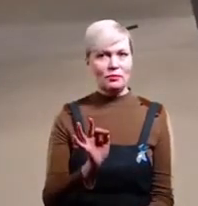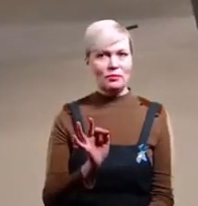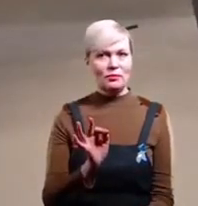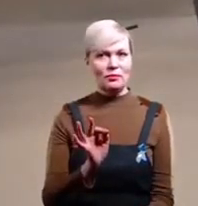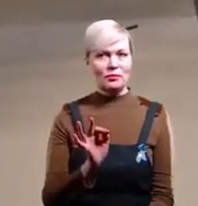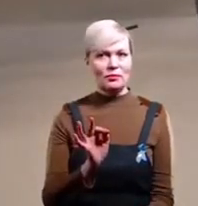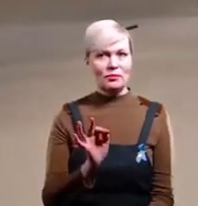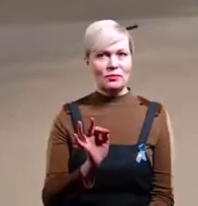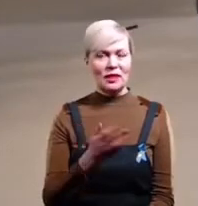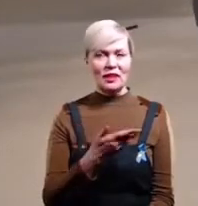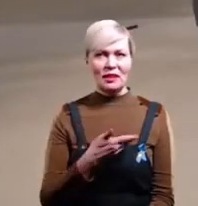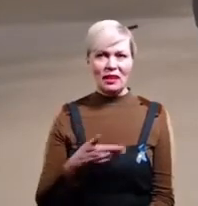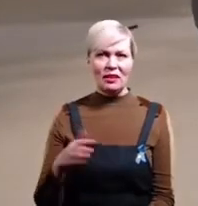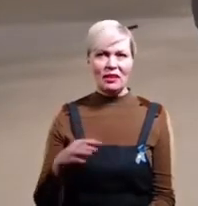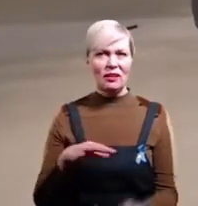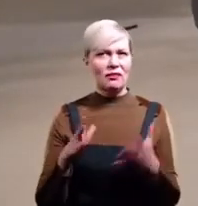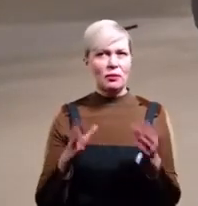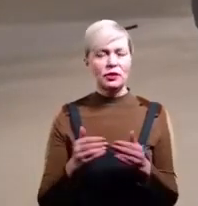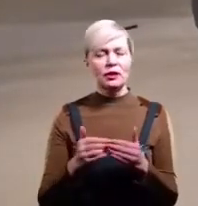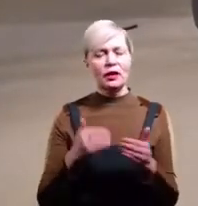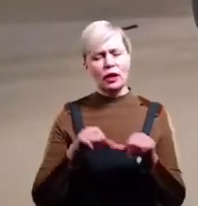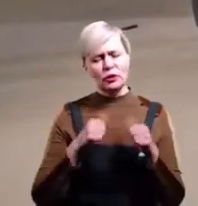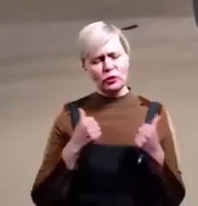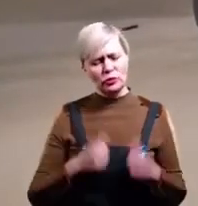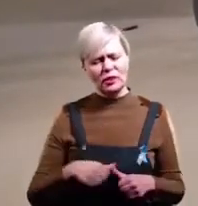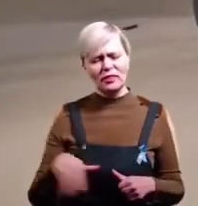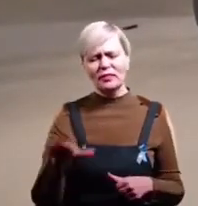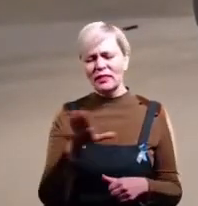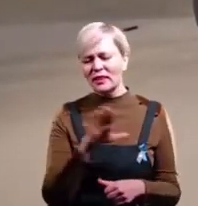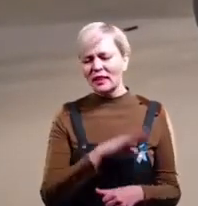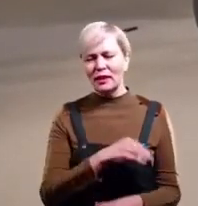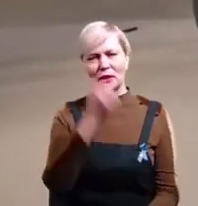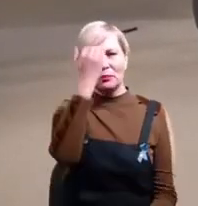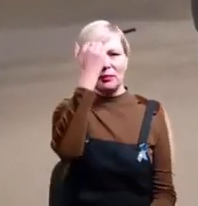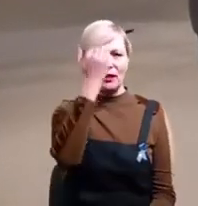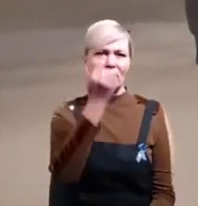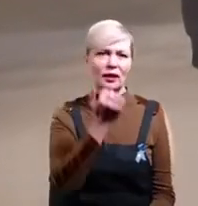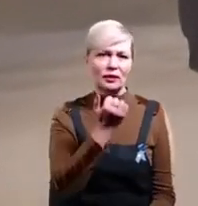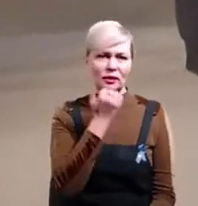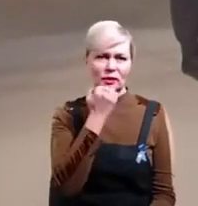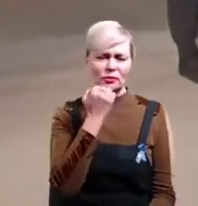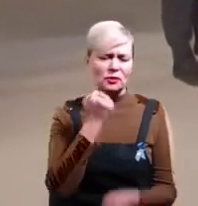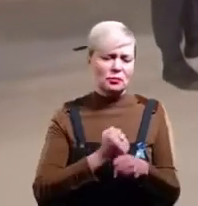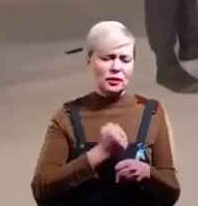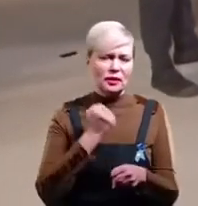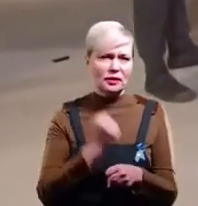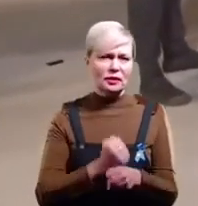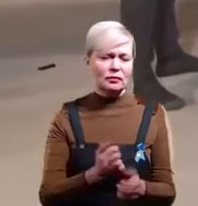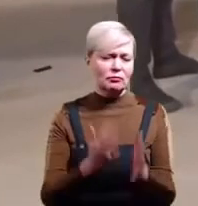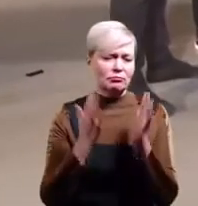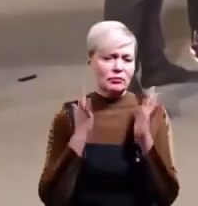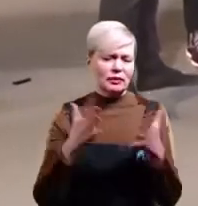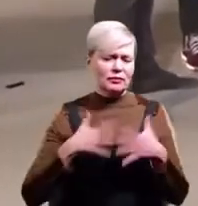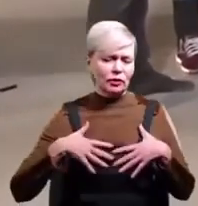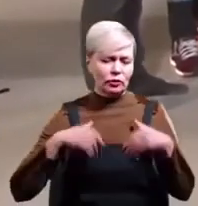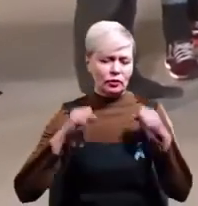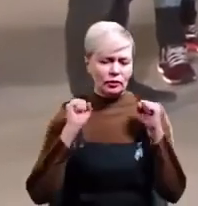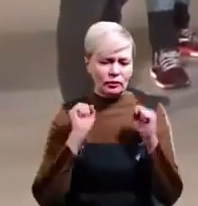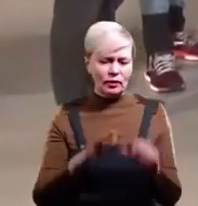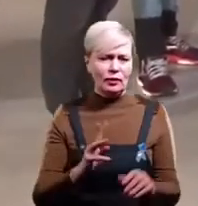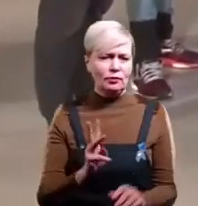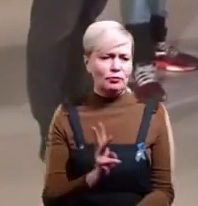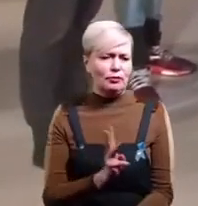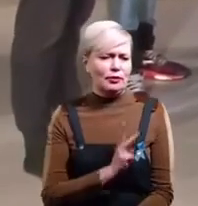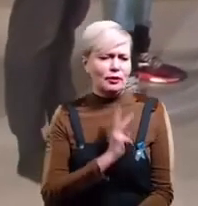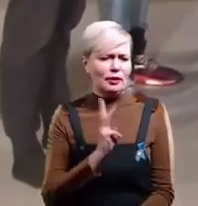я вас вообще от души всех благодарю за проделанную работу, за вашу отдачу, за вашу энергетику. Вы